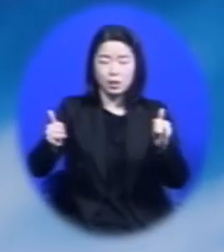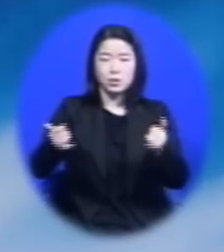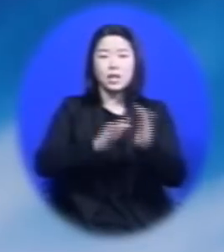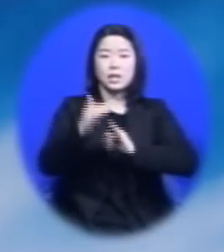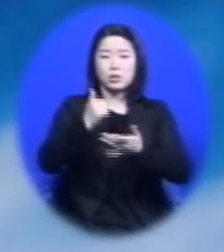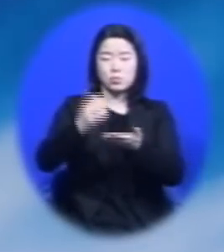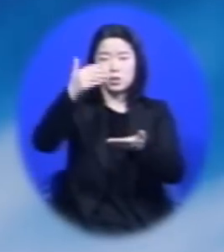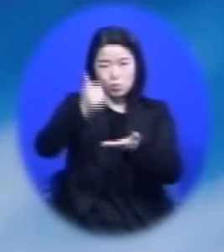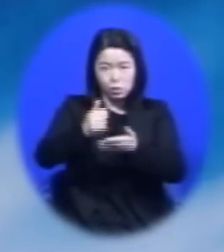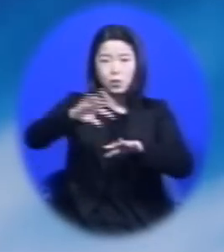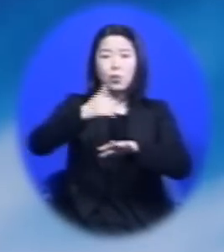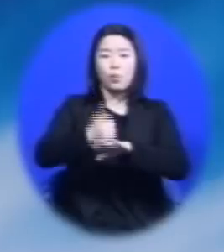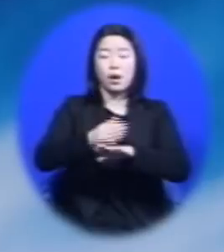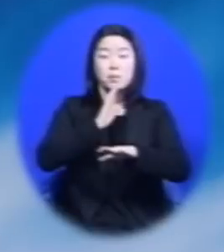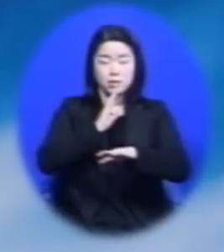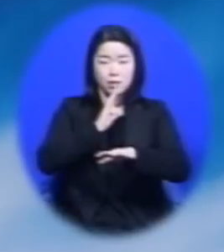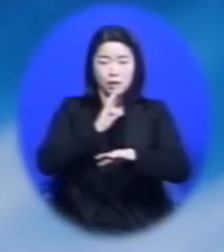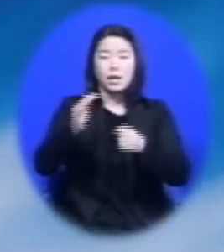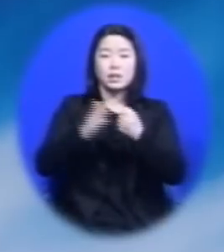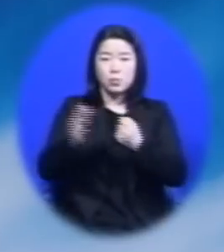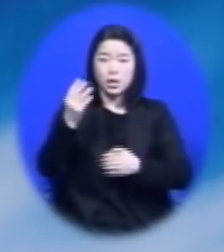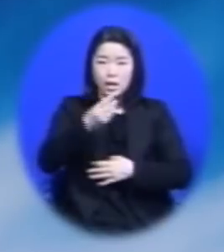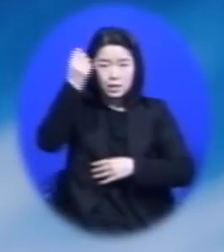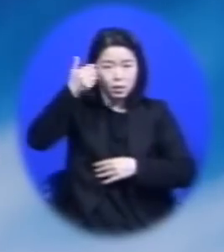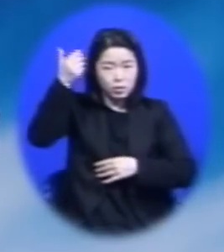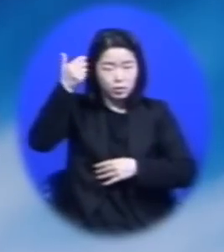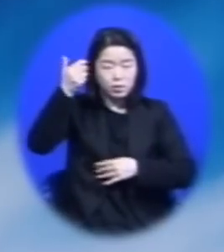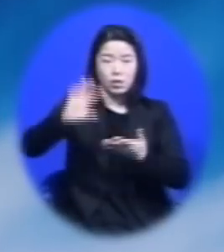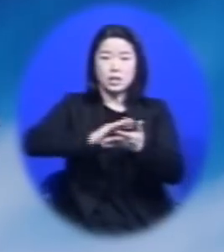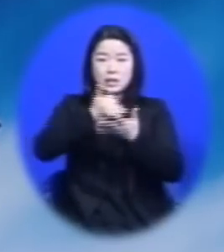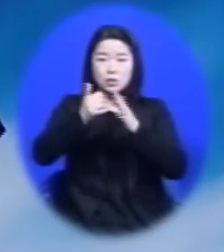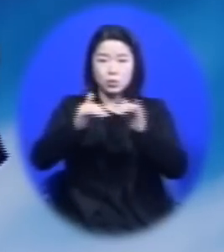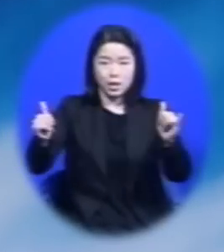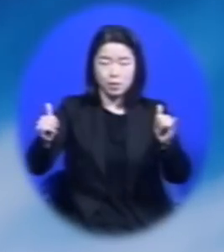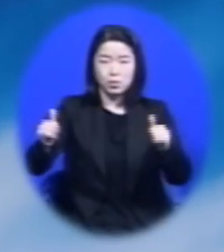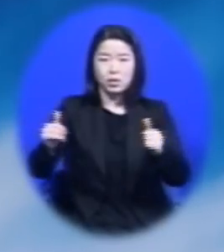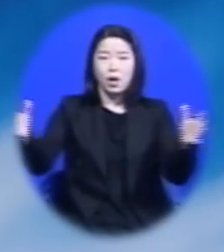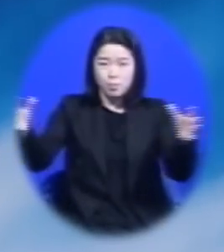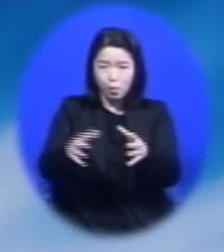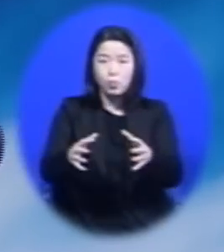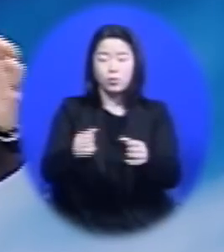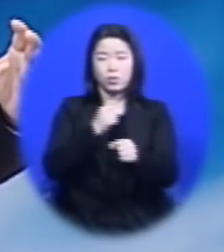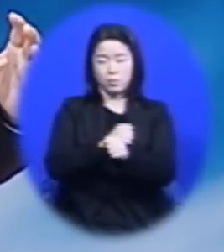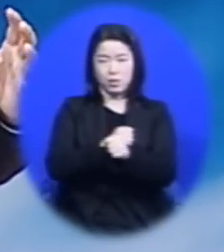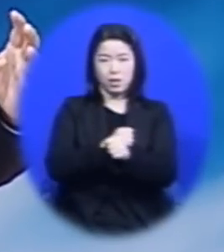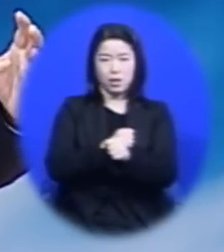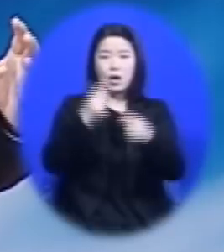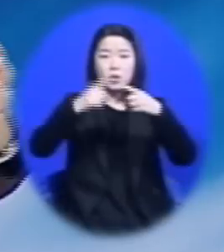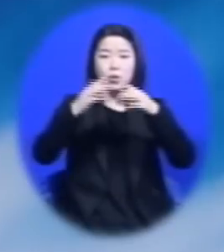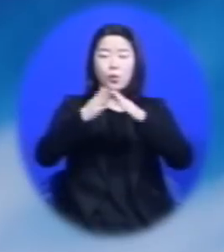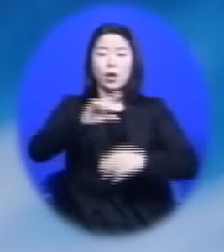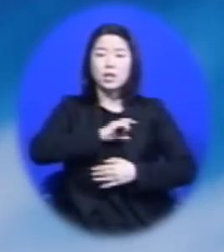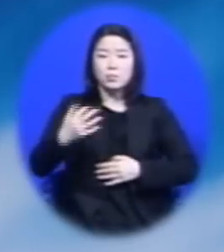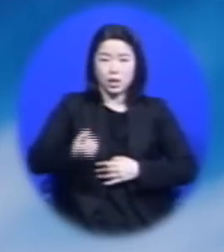예수님이 왕이요 그래서 성령께서 그리스도인들을 모으신 거예요 교회라고